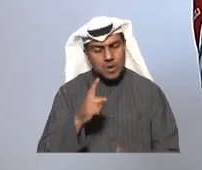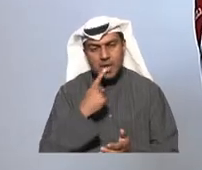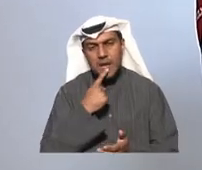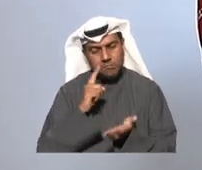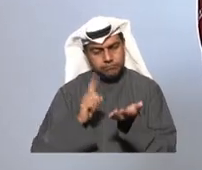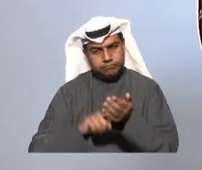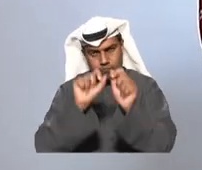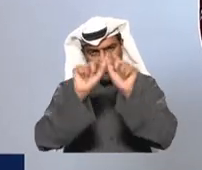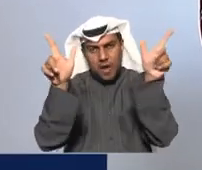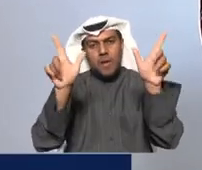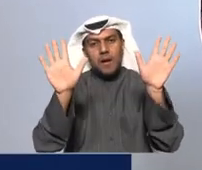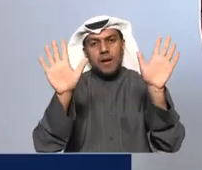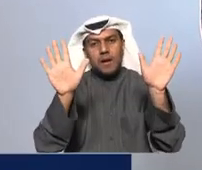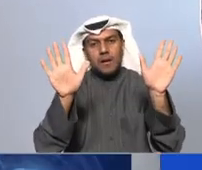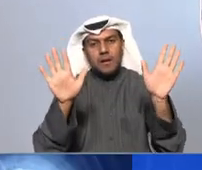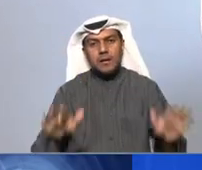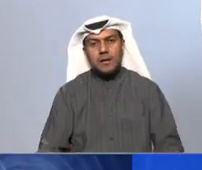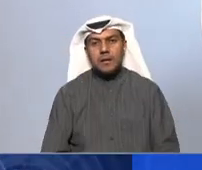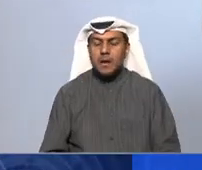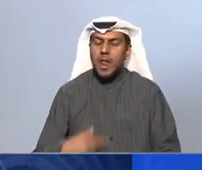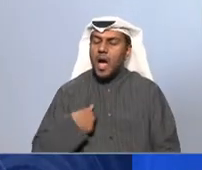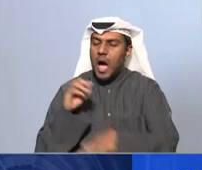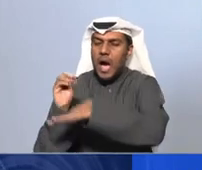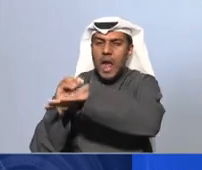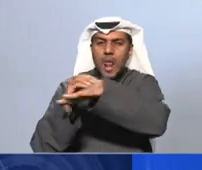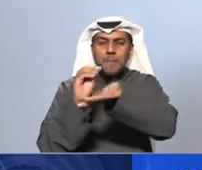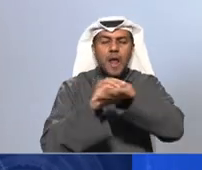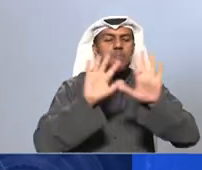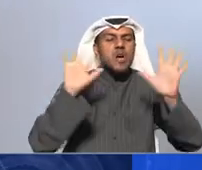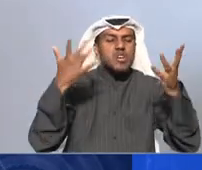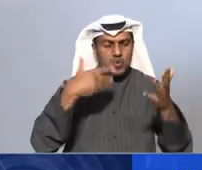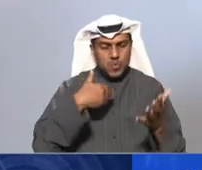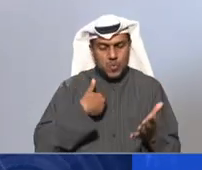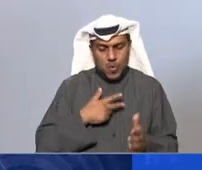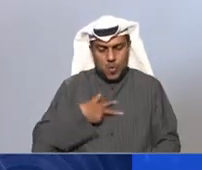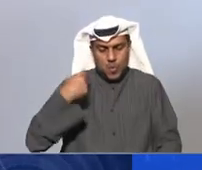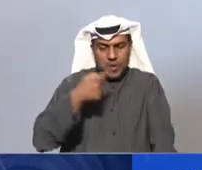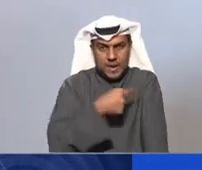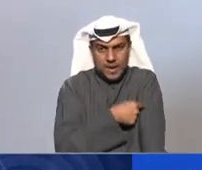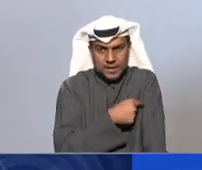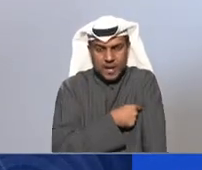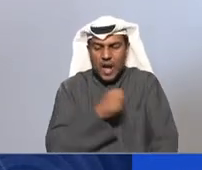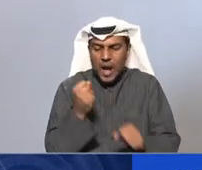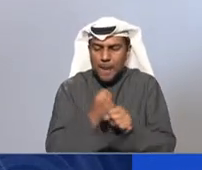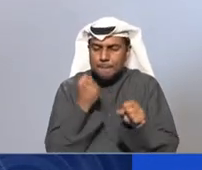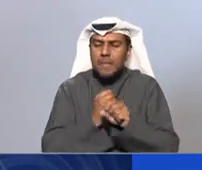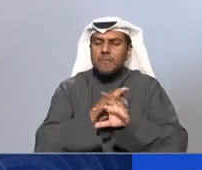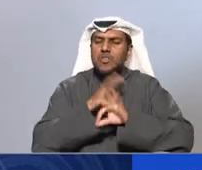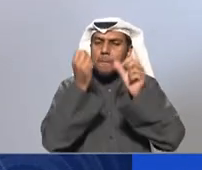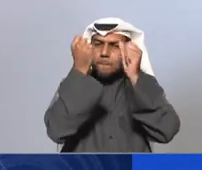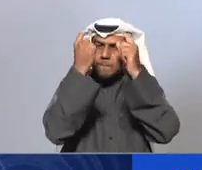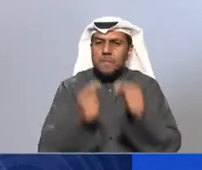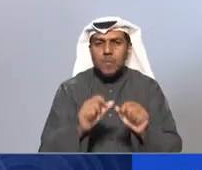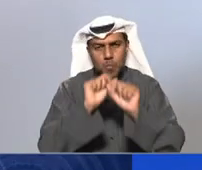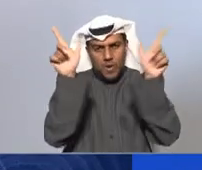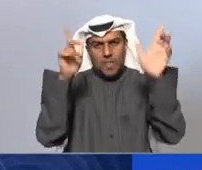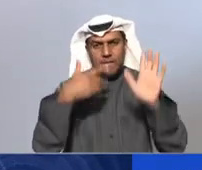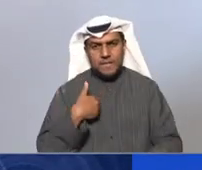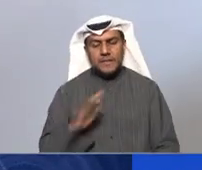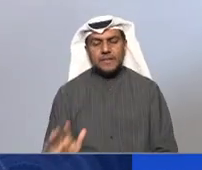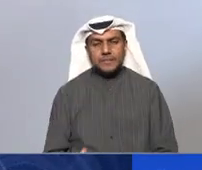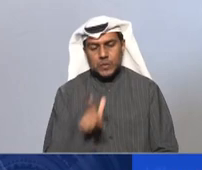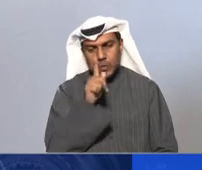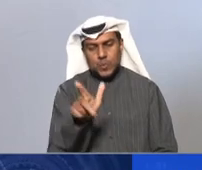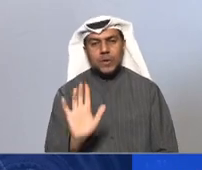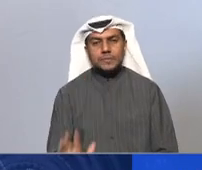في اخباركم بجميع الاجراءات التي يتم التعامل معها. بالنسبة الى جميع الحالات